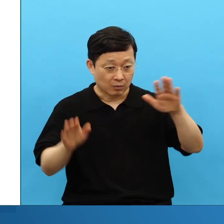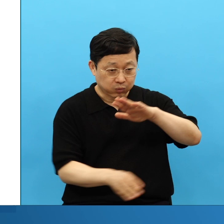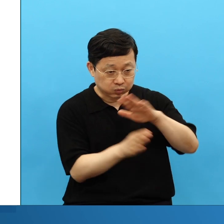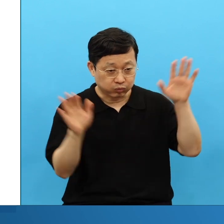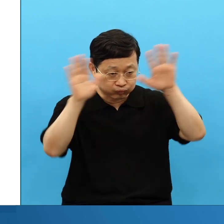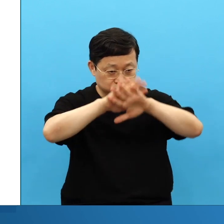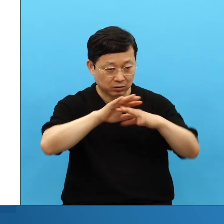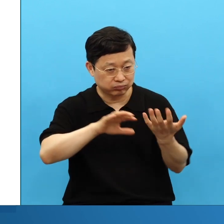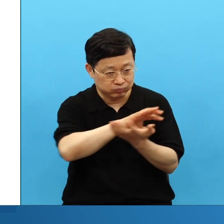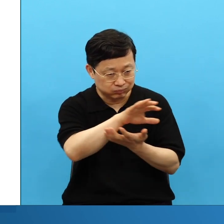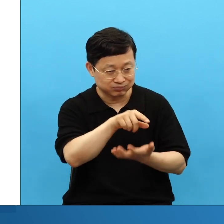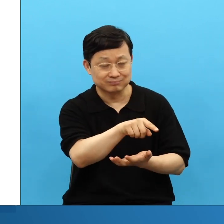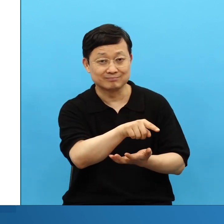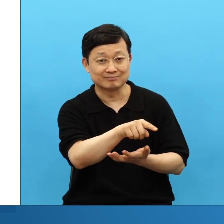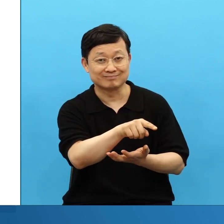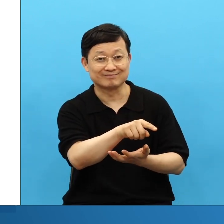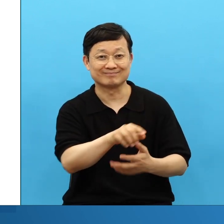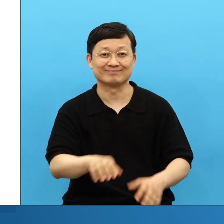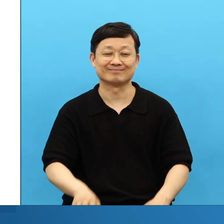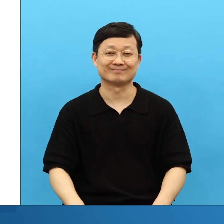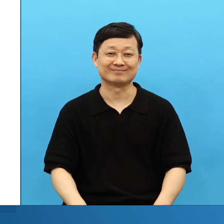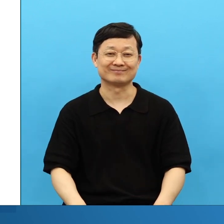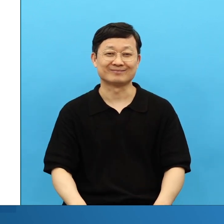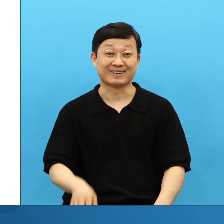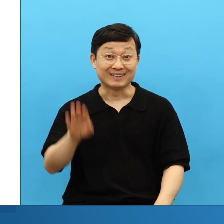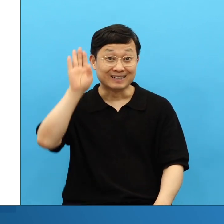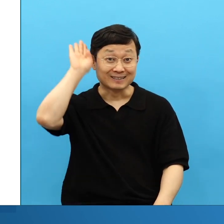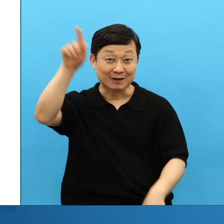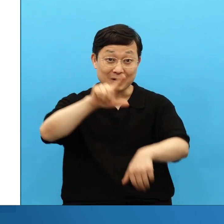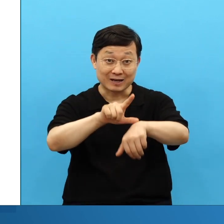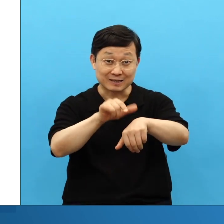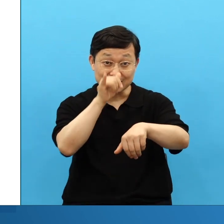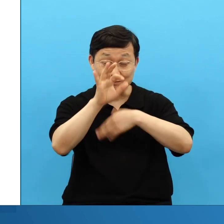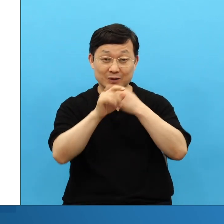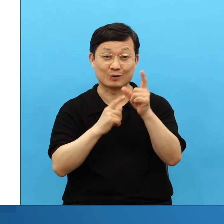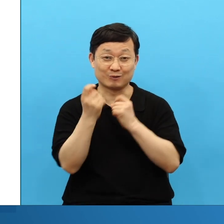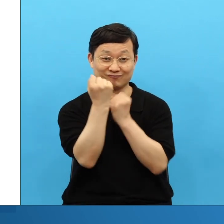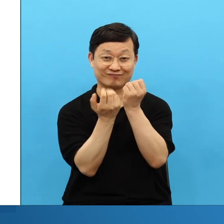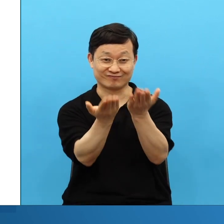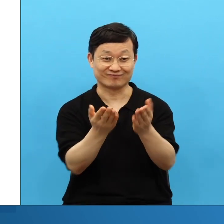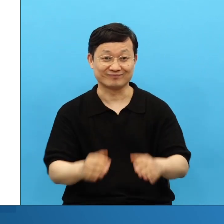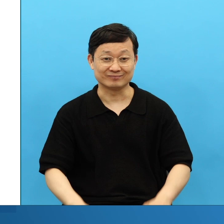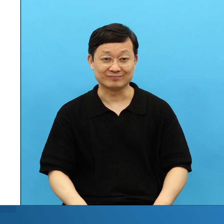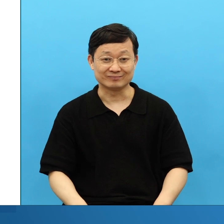보고 언제 다음 기회에 있으면 또 연결해도 다음. 답이 있는가?